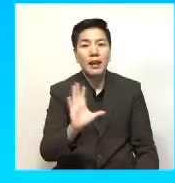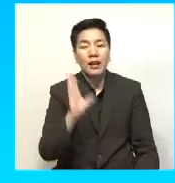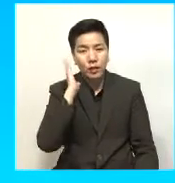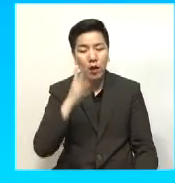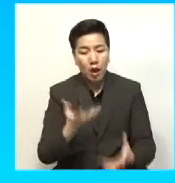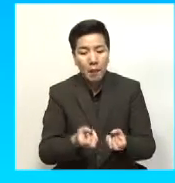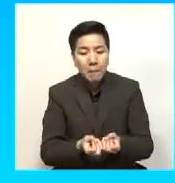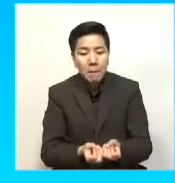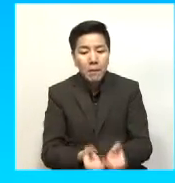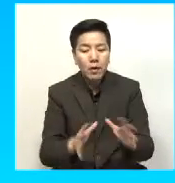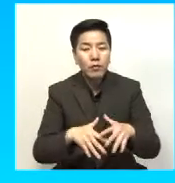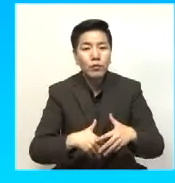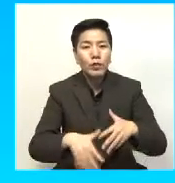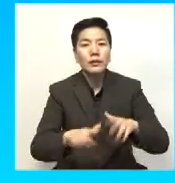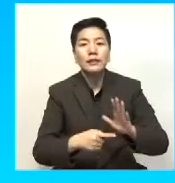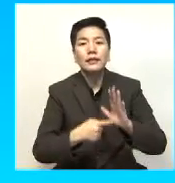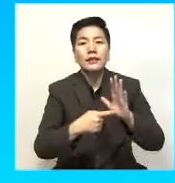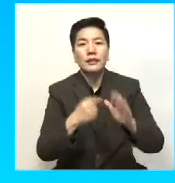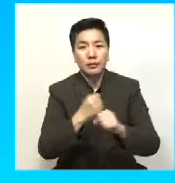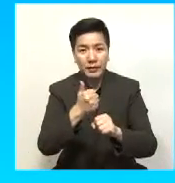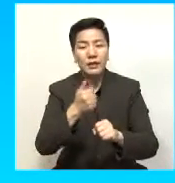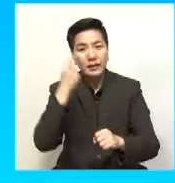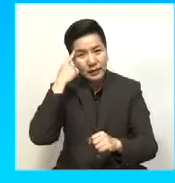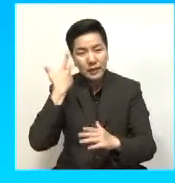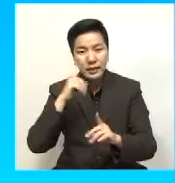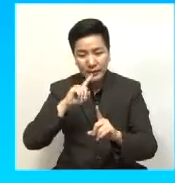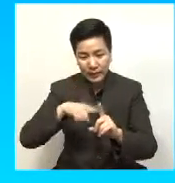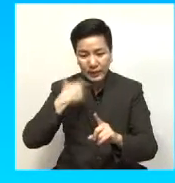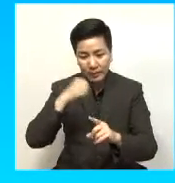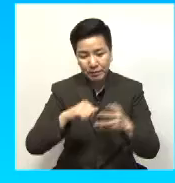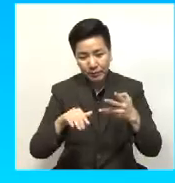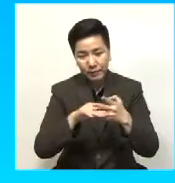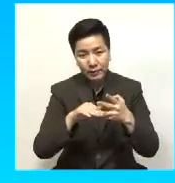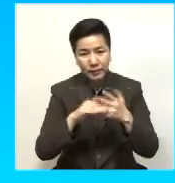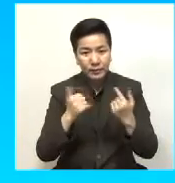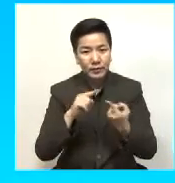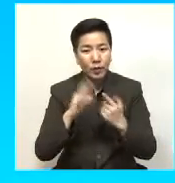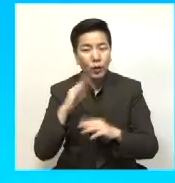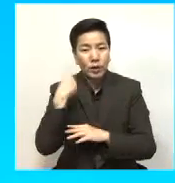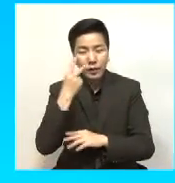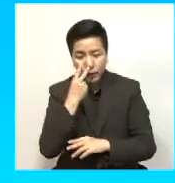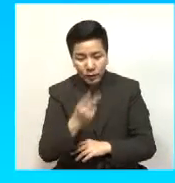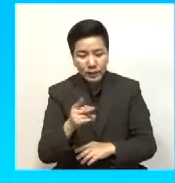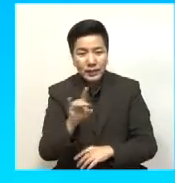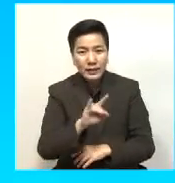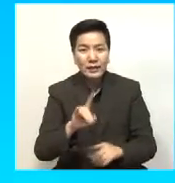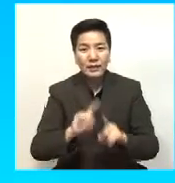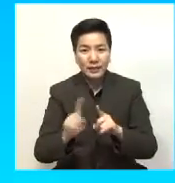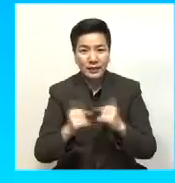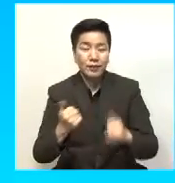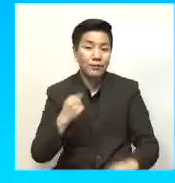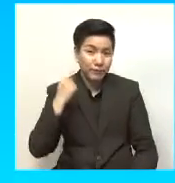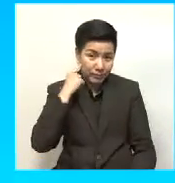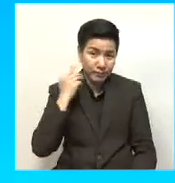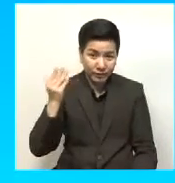จากนั้นเนี่ยถึงจะนำออกไปยังส่วนจัดแสดงได้คาดว่าน่าจะเป็นกลางเดือนตุลาคมนี้ที่นักท่องเที่ยวเนี่ยจะได้มาชมกันค่ะ